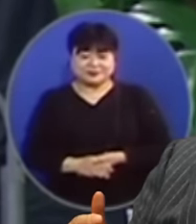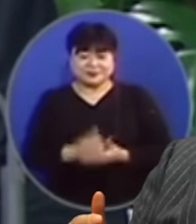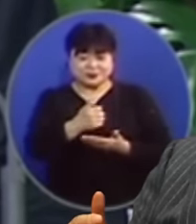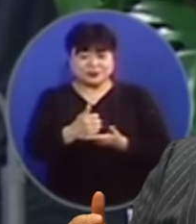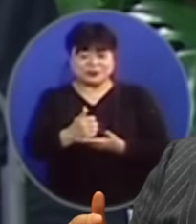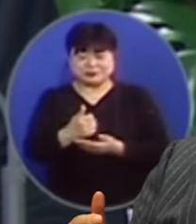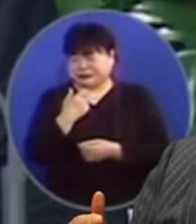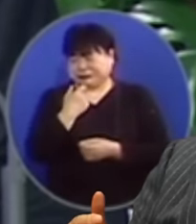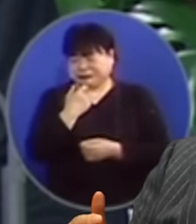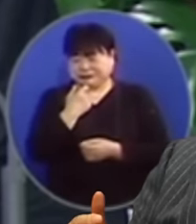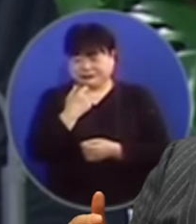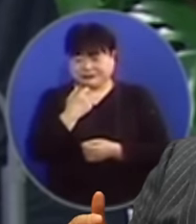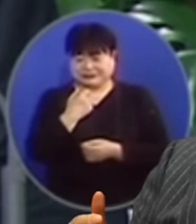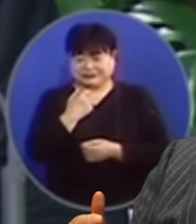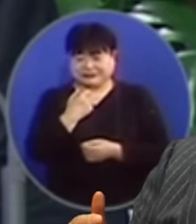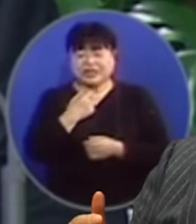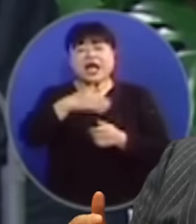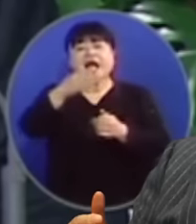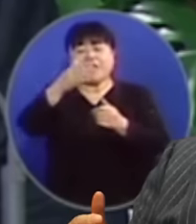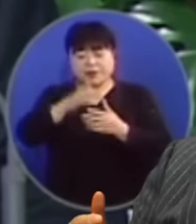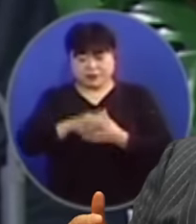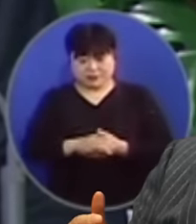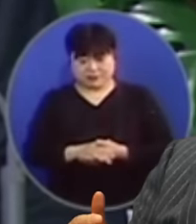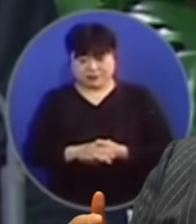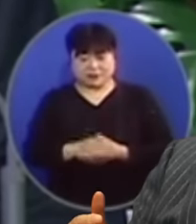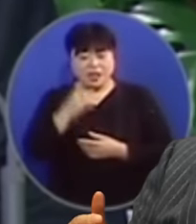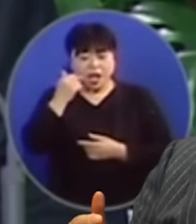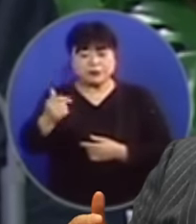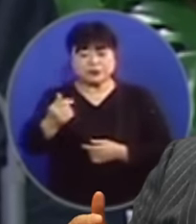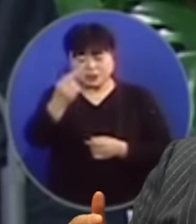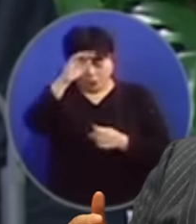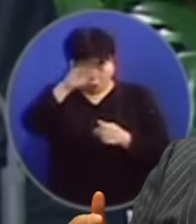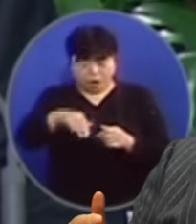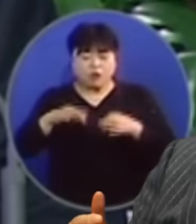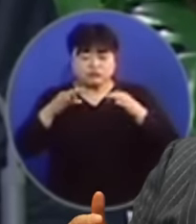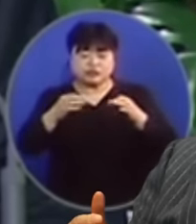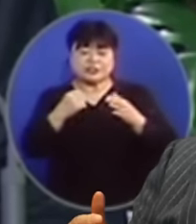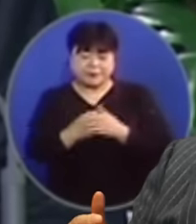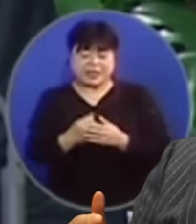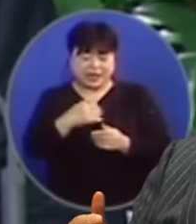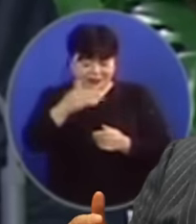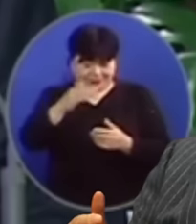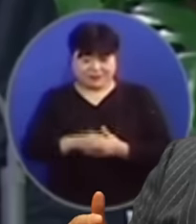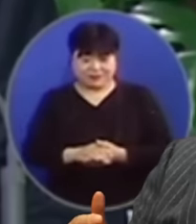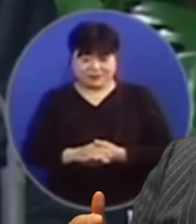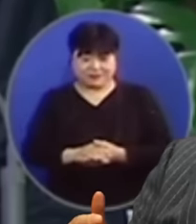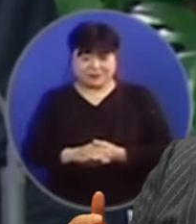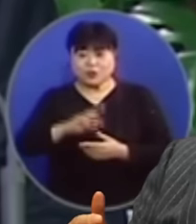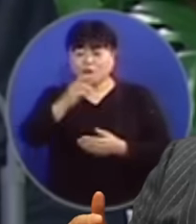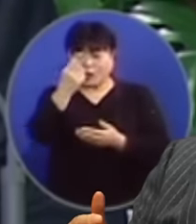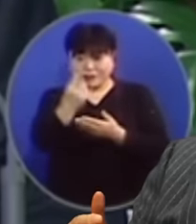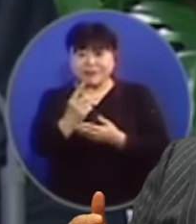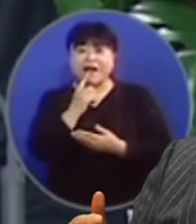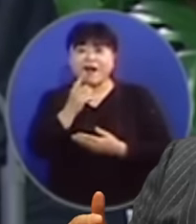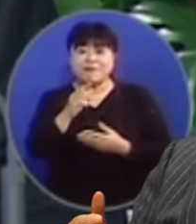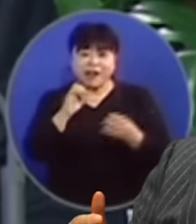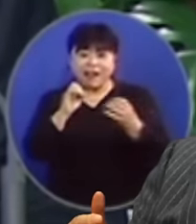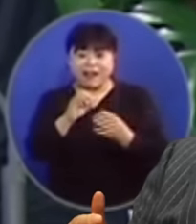주님 안 갈랍니다. 가야 된다. 너 아버지가 오라 한다. 가야 된다. 그래가 왔다는 겁니다.